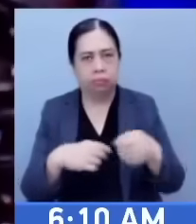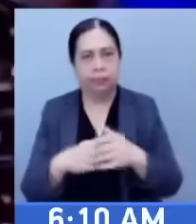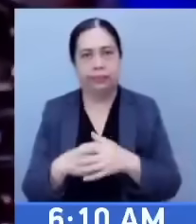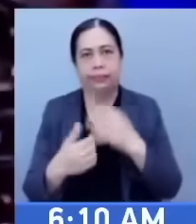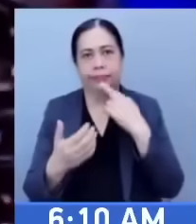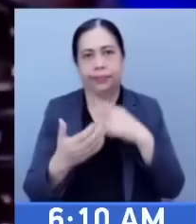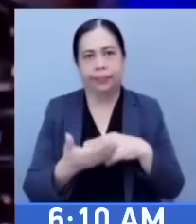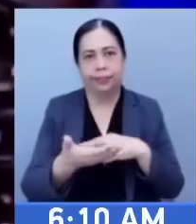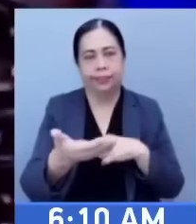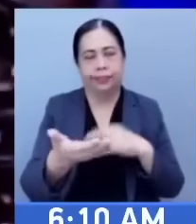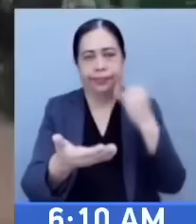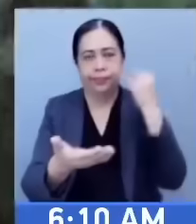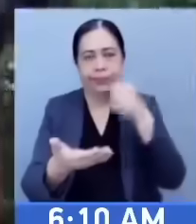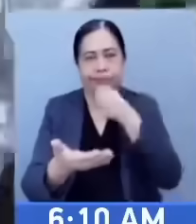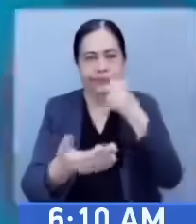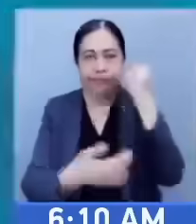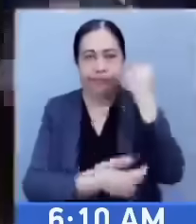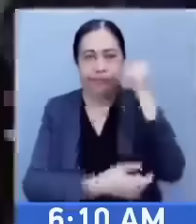James Agustin.